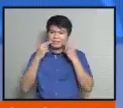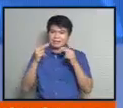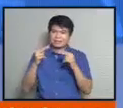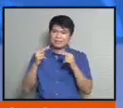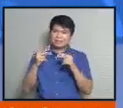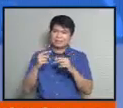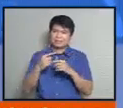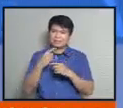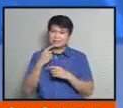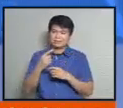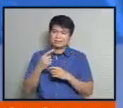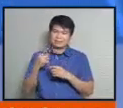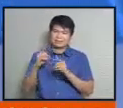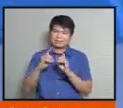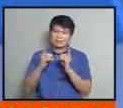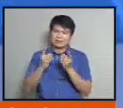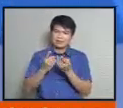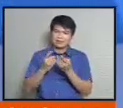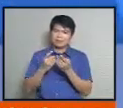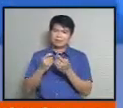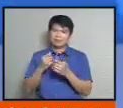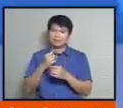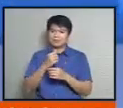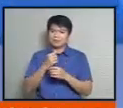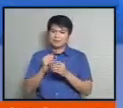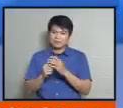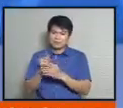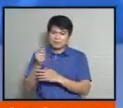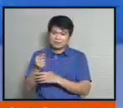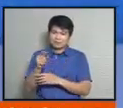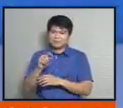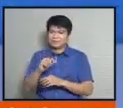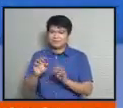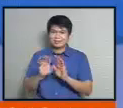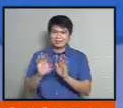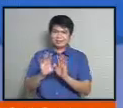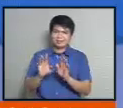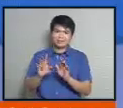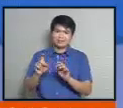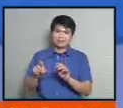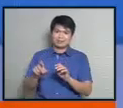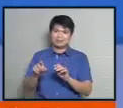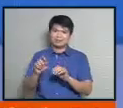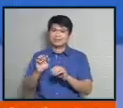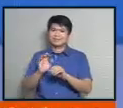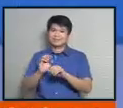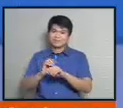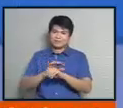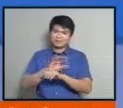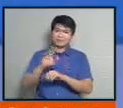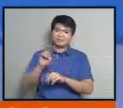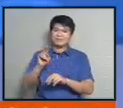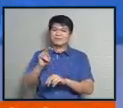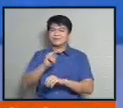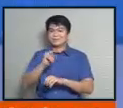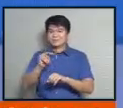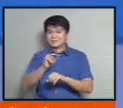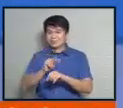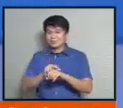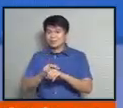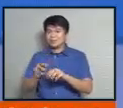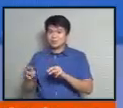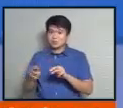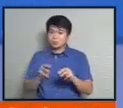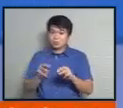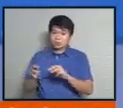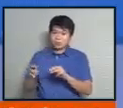Giniit ng Department of Agriculture na hindi pa kailangang magdeklara ng nationwide movement ban sa pork